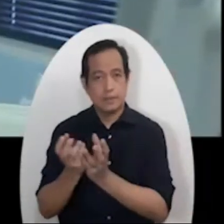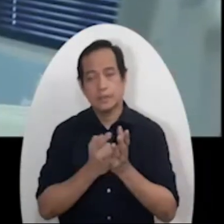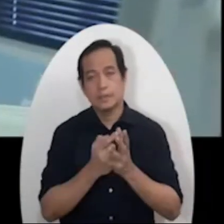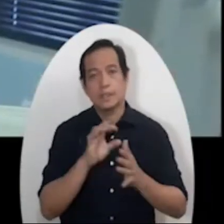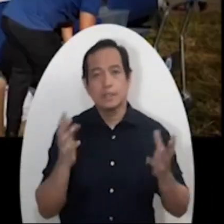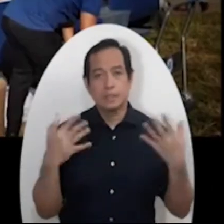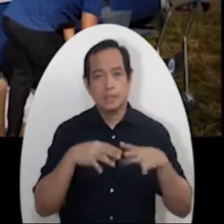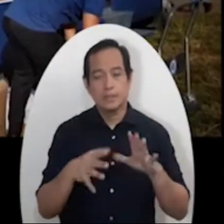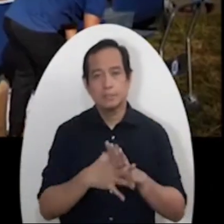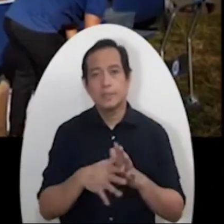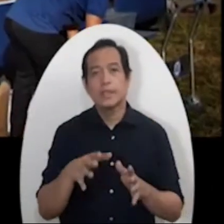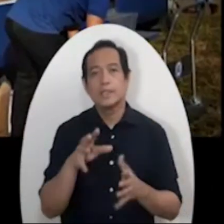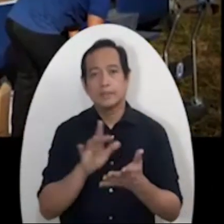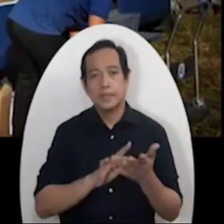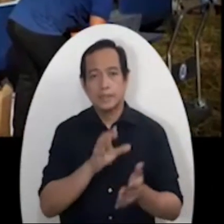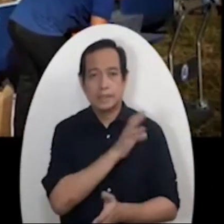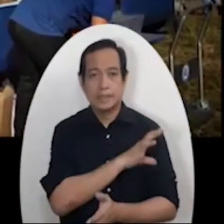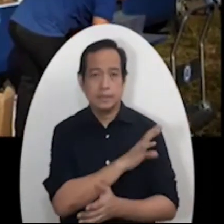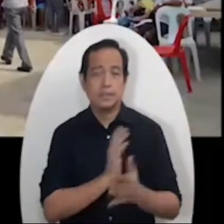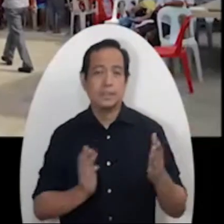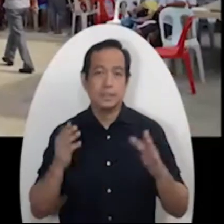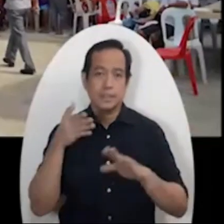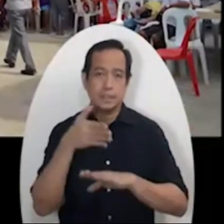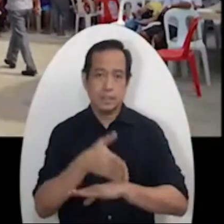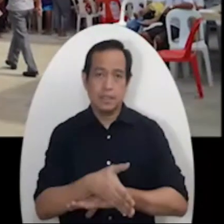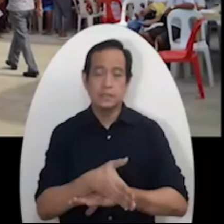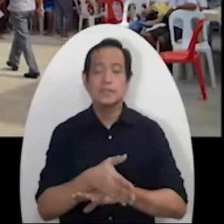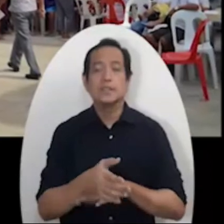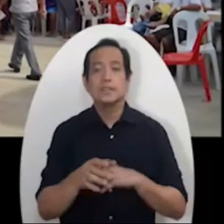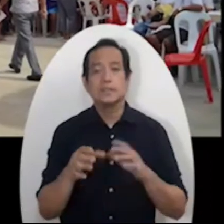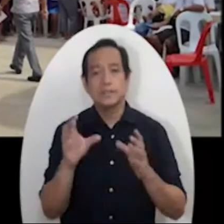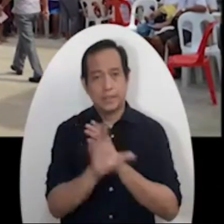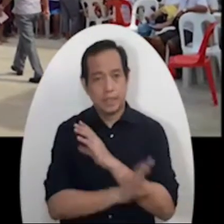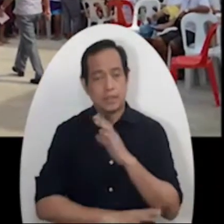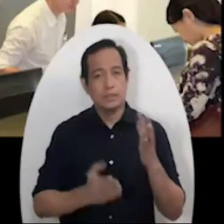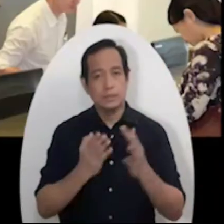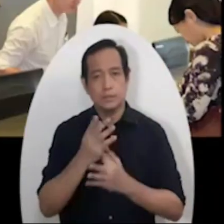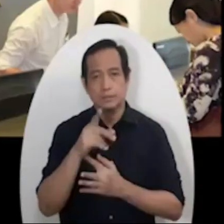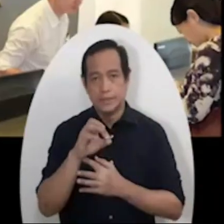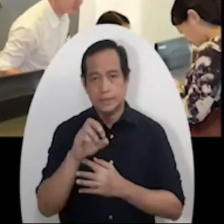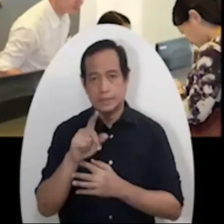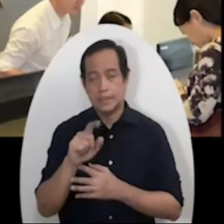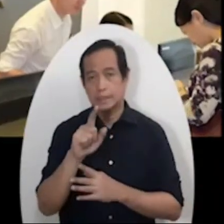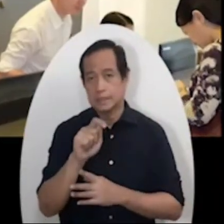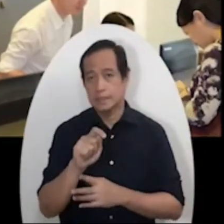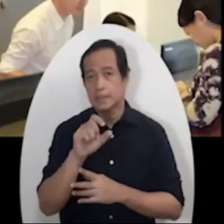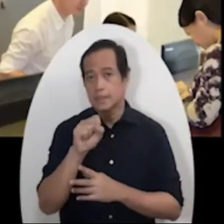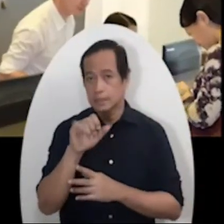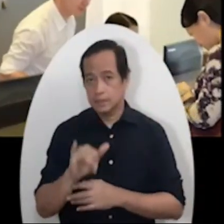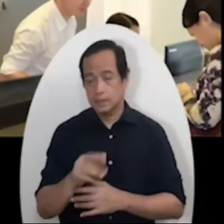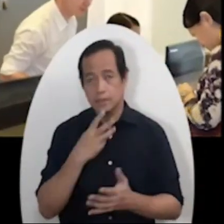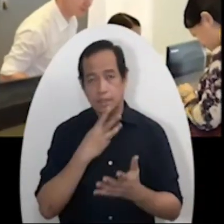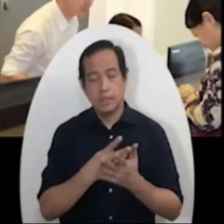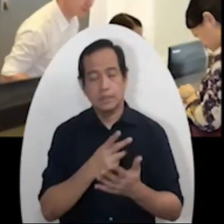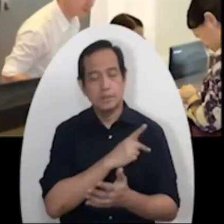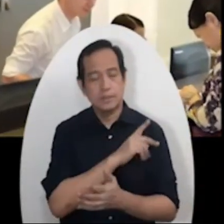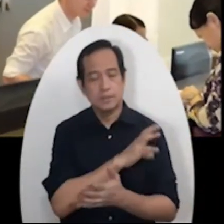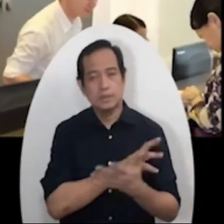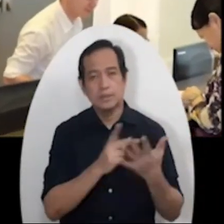po ang nagrabihan po. Yun pong tuhod po yung sumasakit na po. At saka